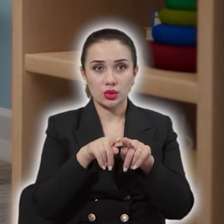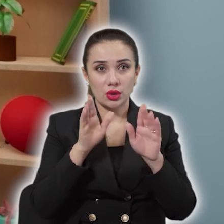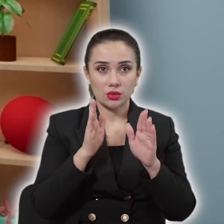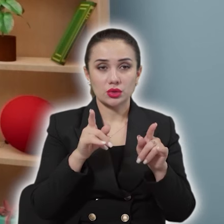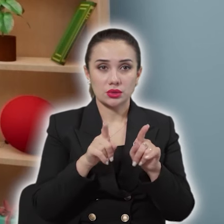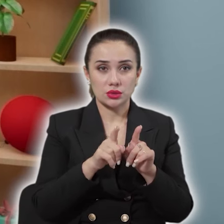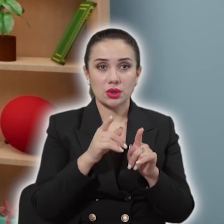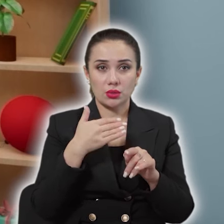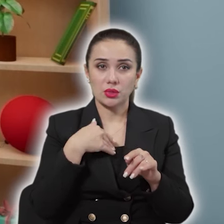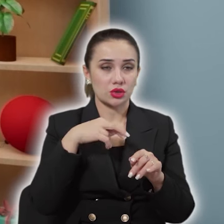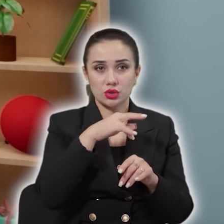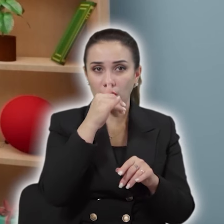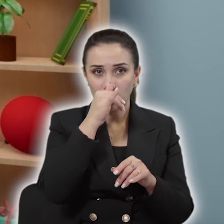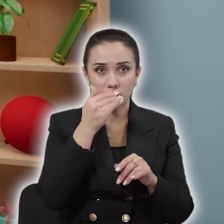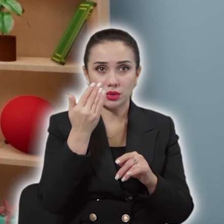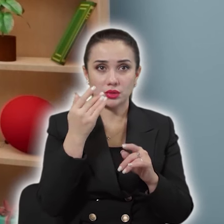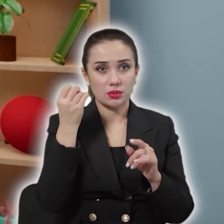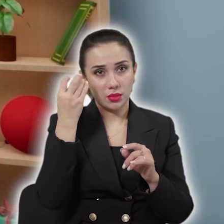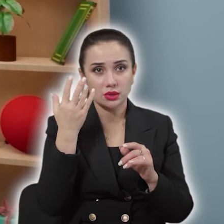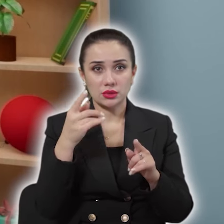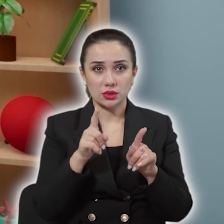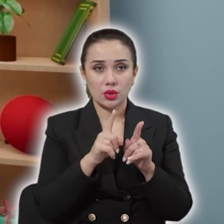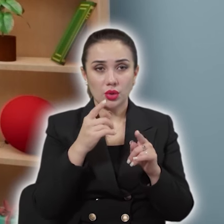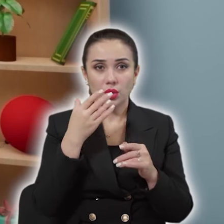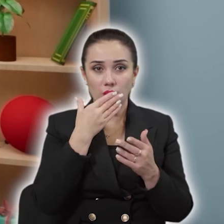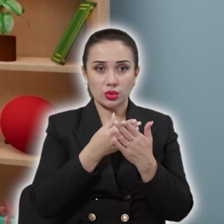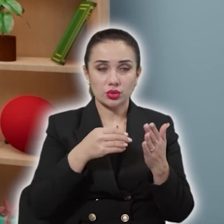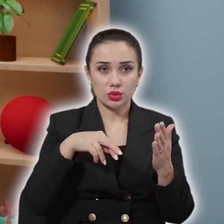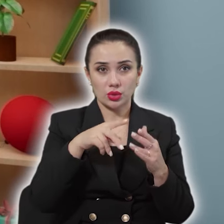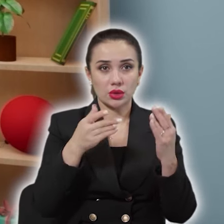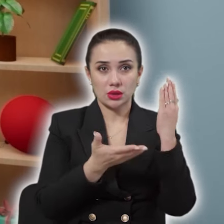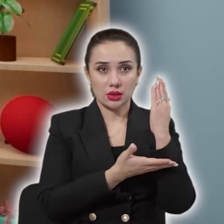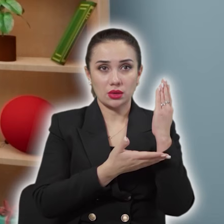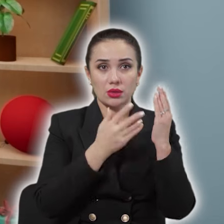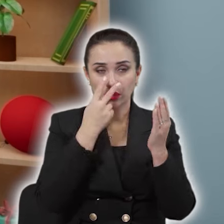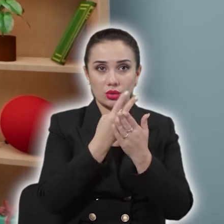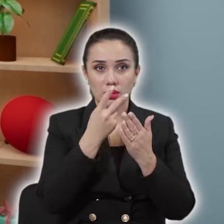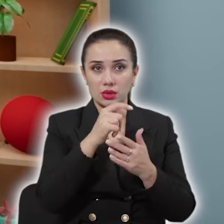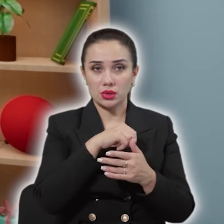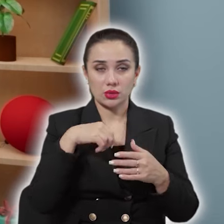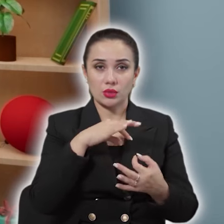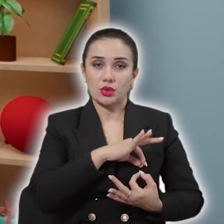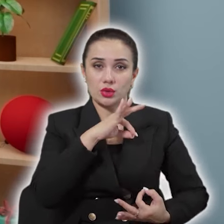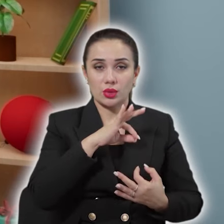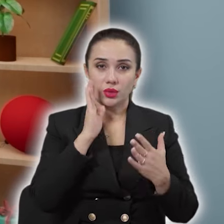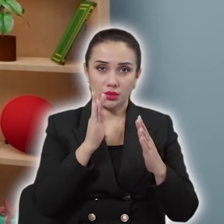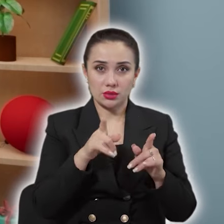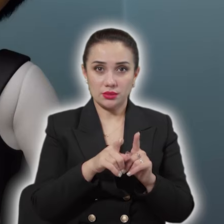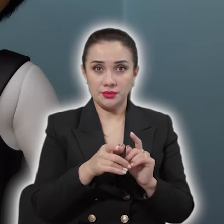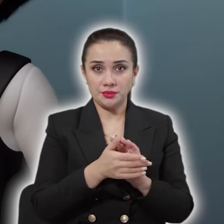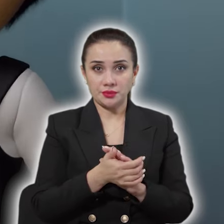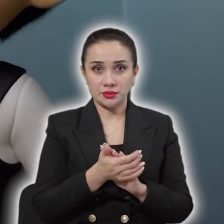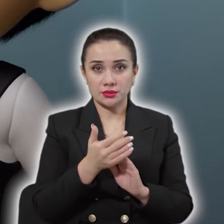bo'lsa. Lekin men chiqolmayman. Bilasan, o'zi yuradigan yozuv taxtasini ko'rgan odamlarning o'takasi yorilmasin